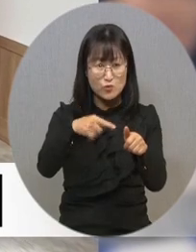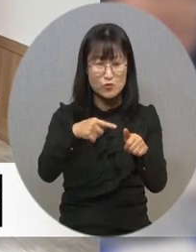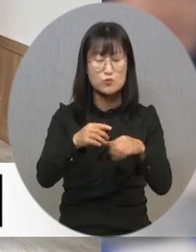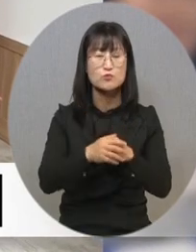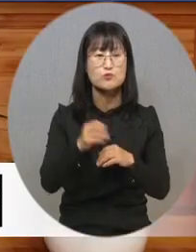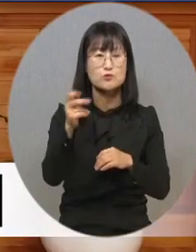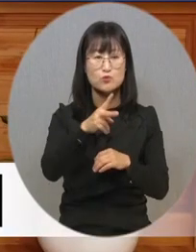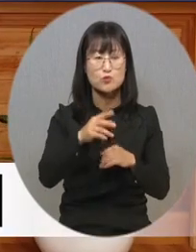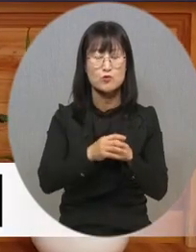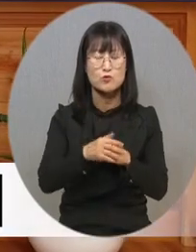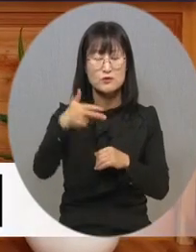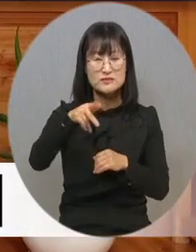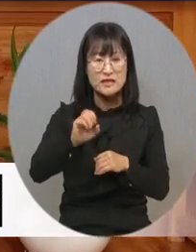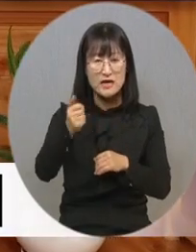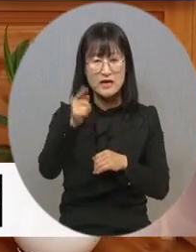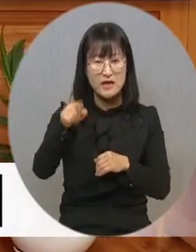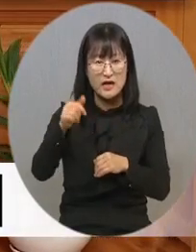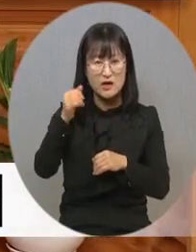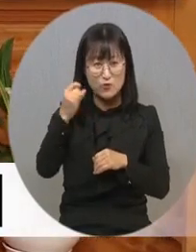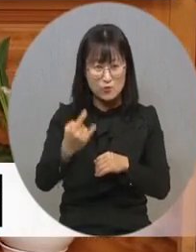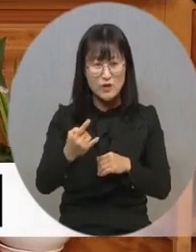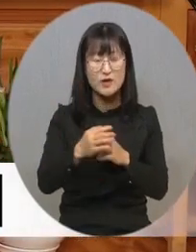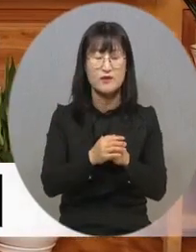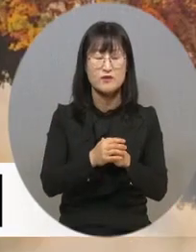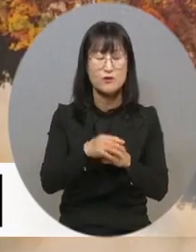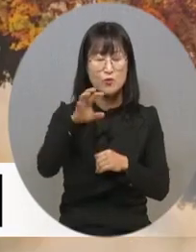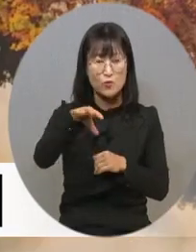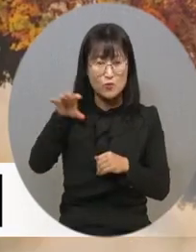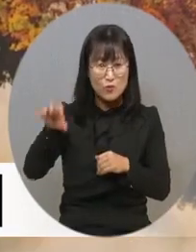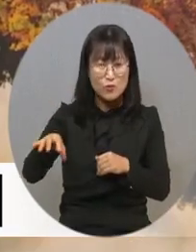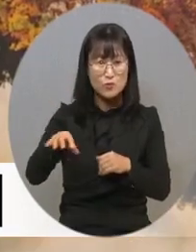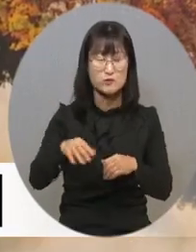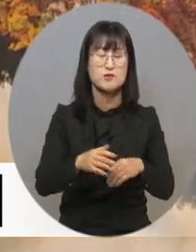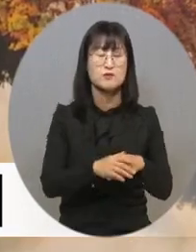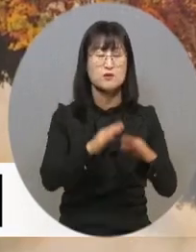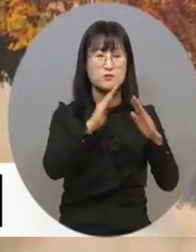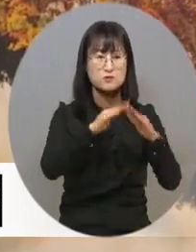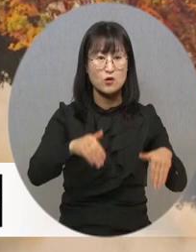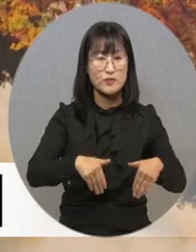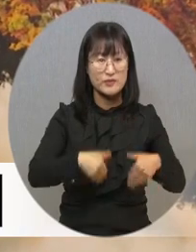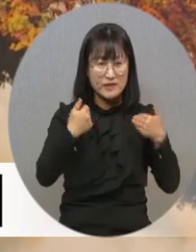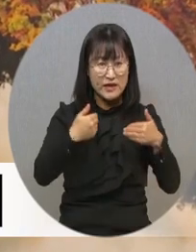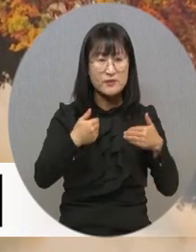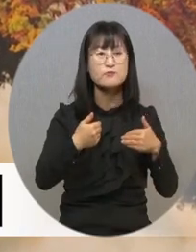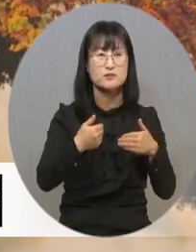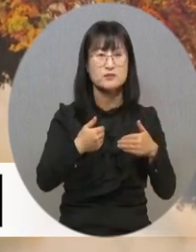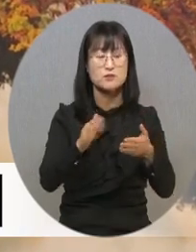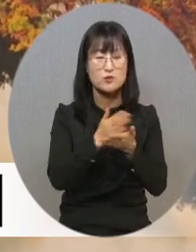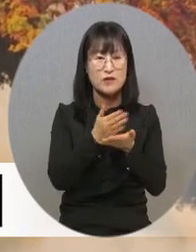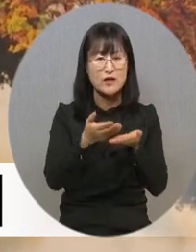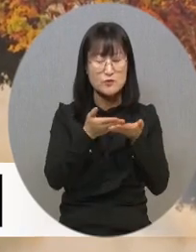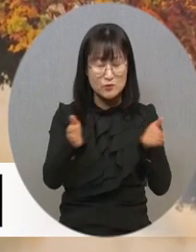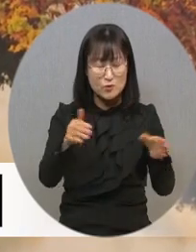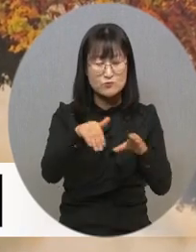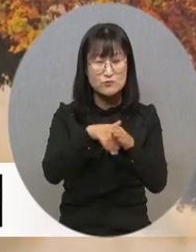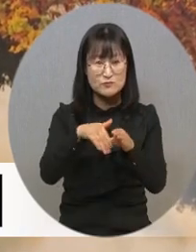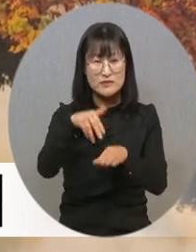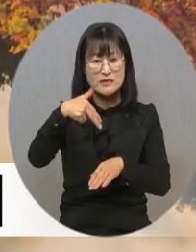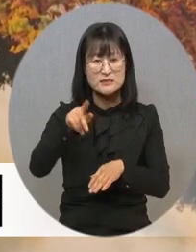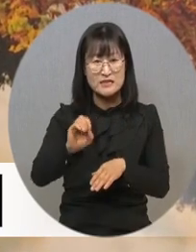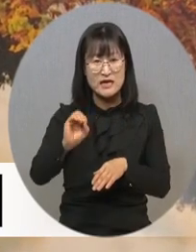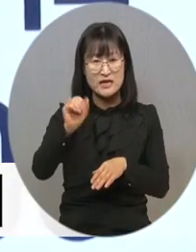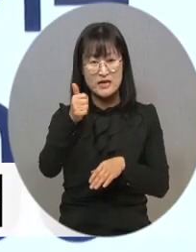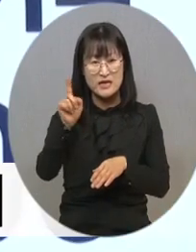장학회 장흥군 인재육성 장학회 등 전남 각지에서 나눔문화를 확산하는 장학금 전달식이